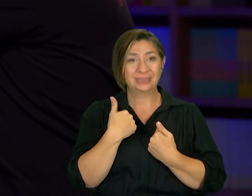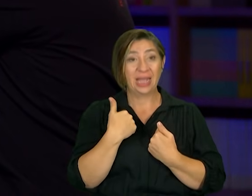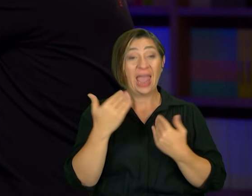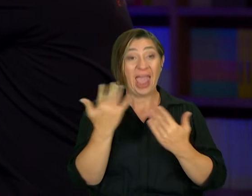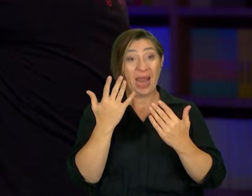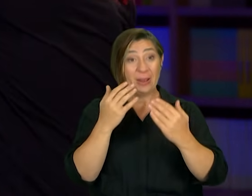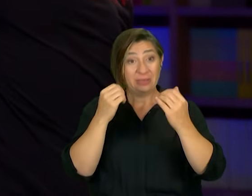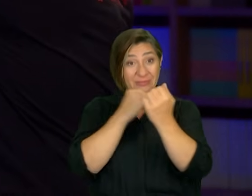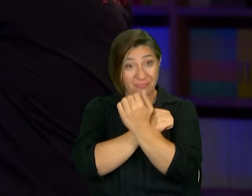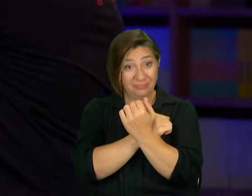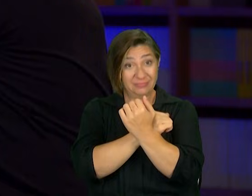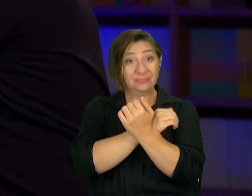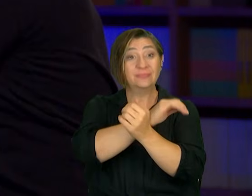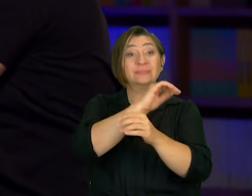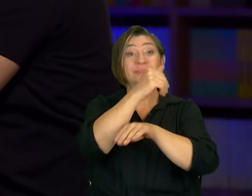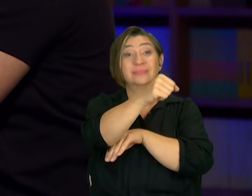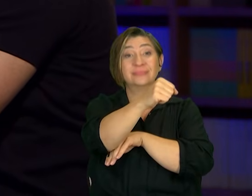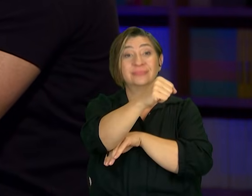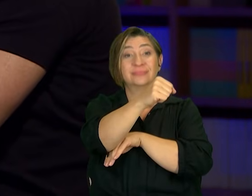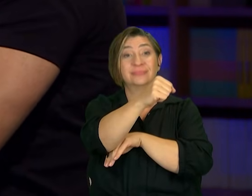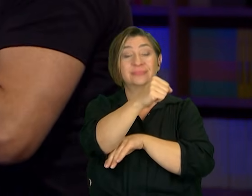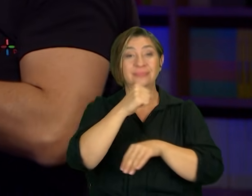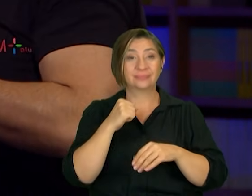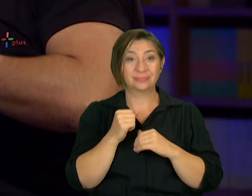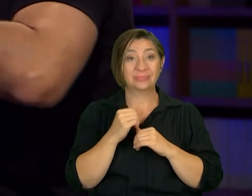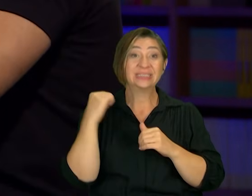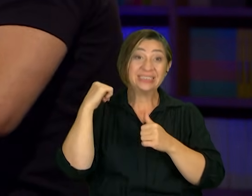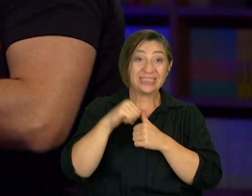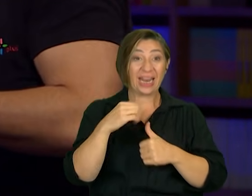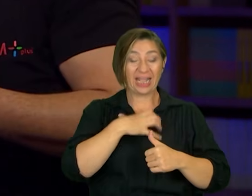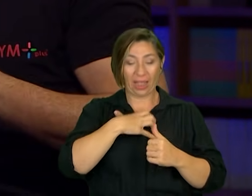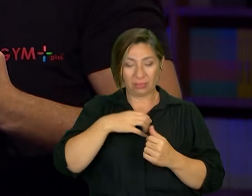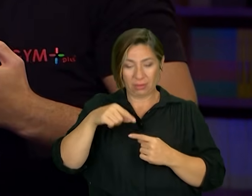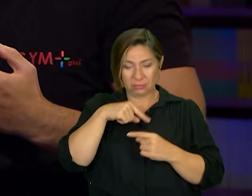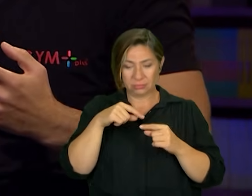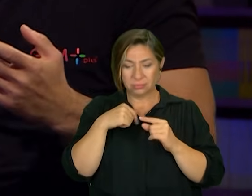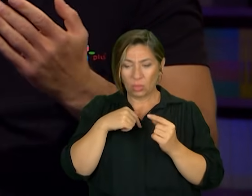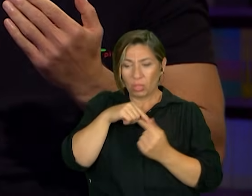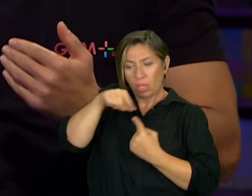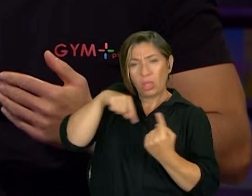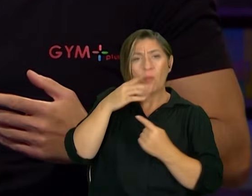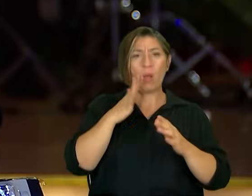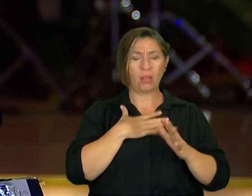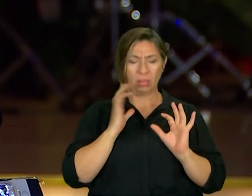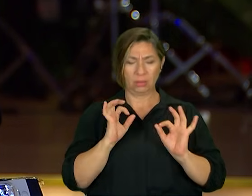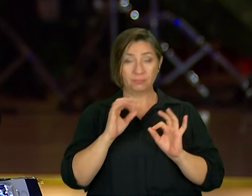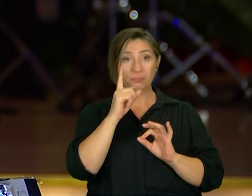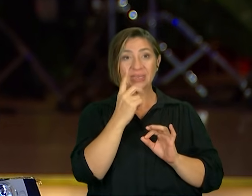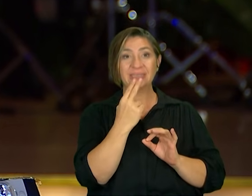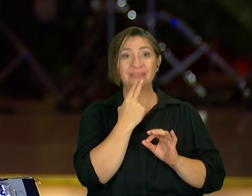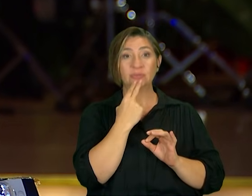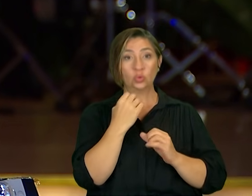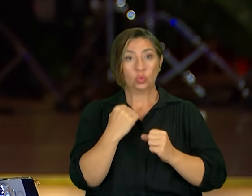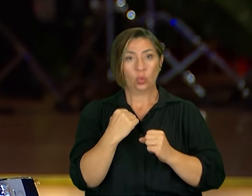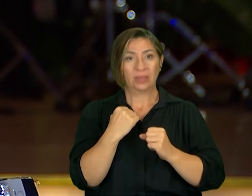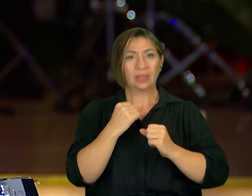Eğer baskı fazlalaştığı zaman baskıyı yönlendirip direkt merkeze doğru tekrar kendi eksenimizde kalarak vururuz. O yüzden mesela bir kadının